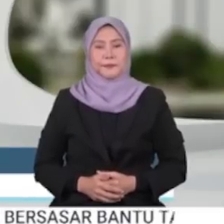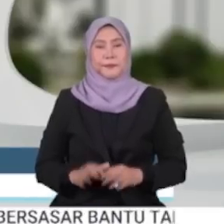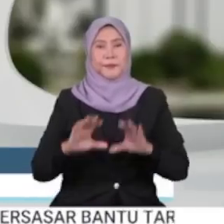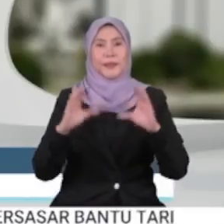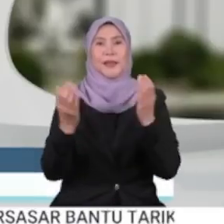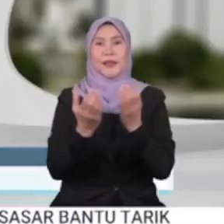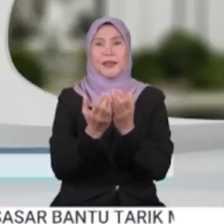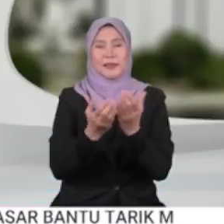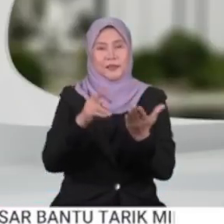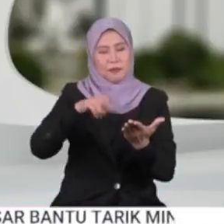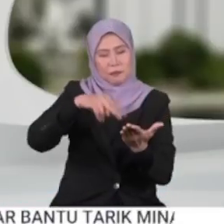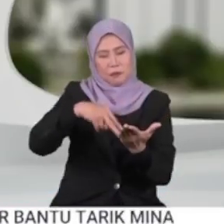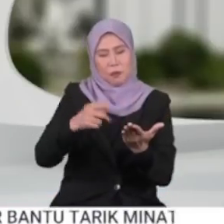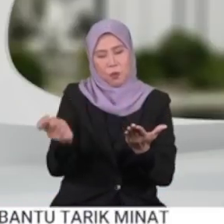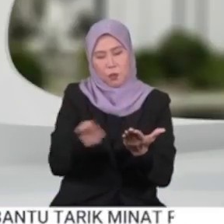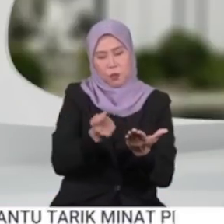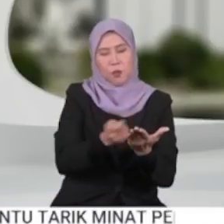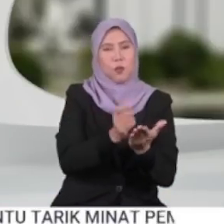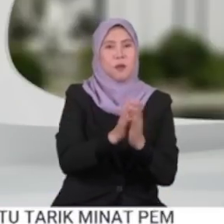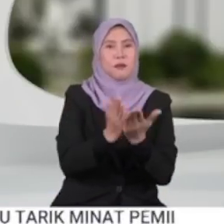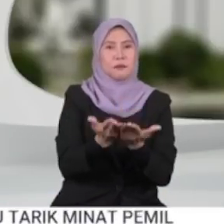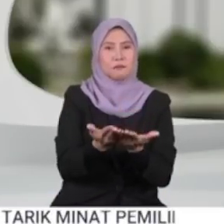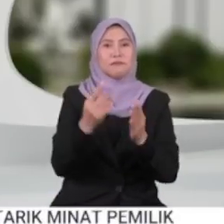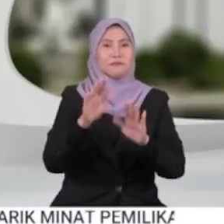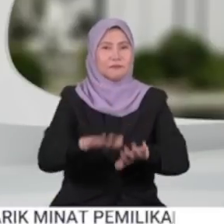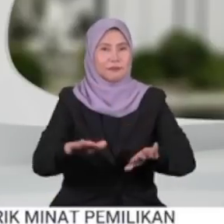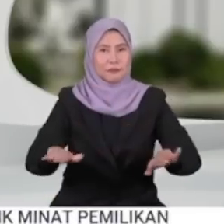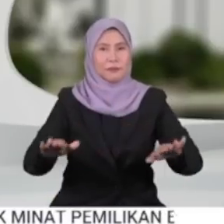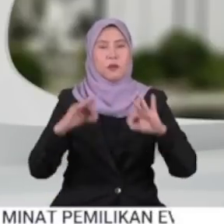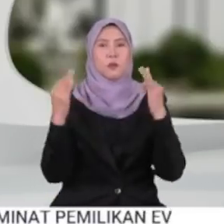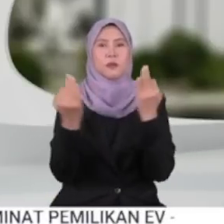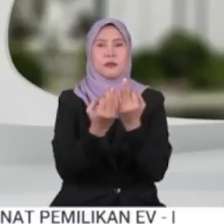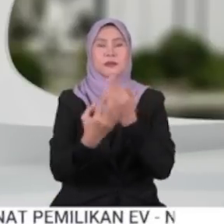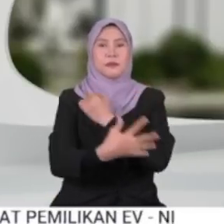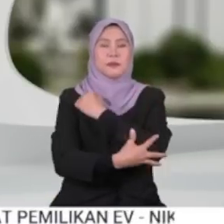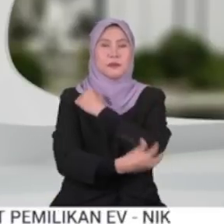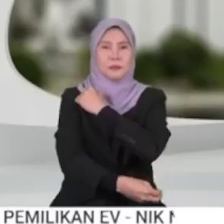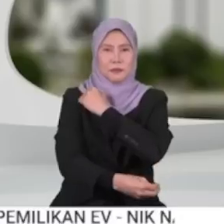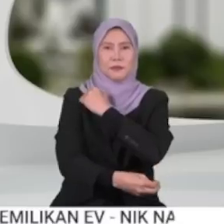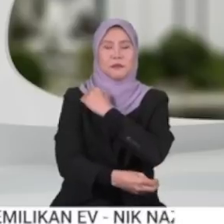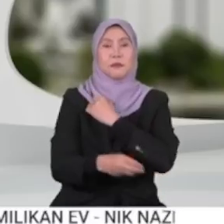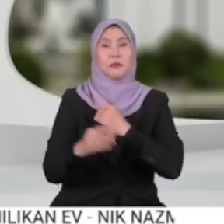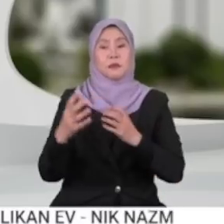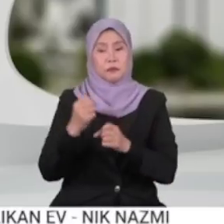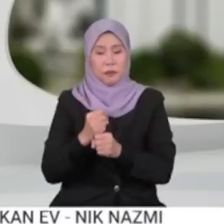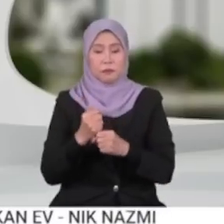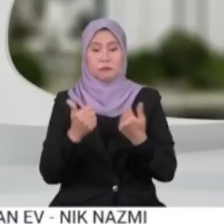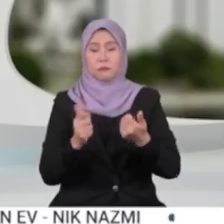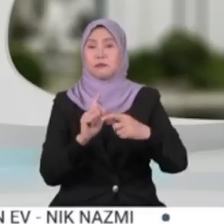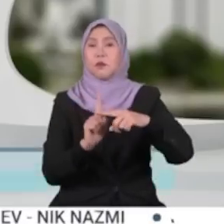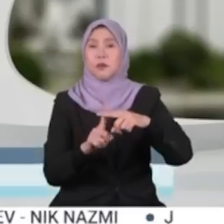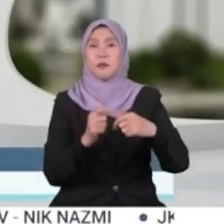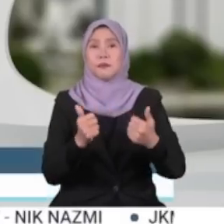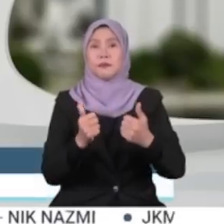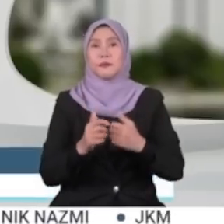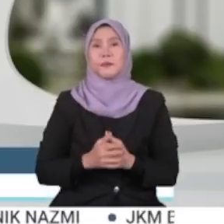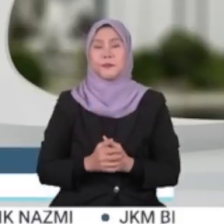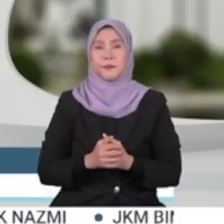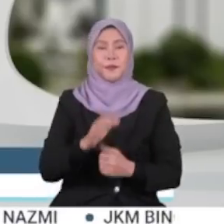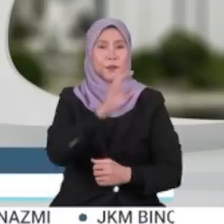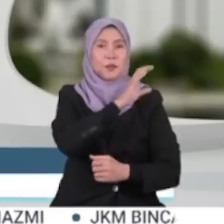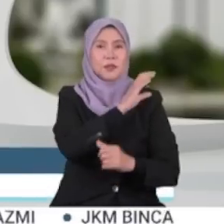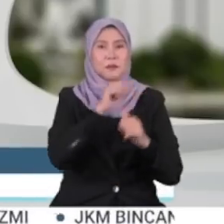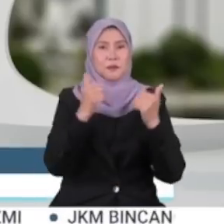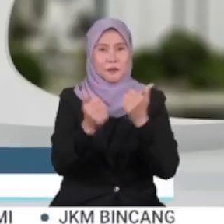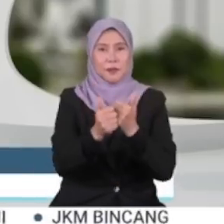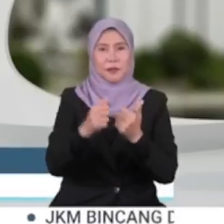Kelas mengaji Al-Quran secara percuma kepada kanak-kanak dalam kalangan keluarga miskin dan susah mendapat sambutan menggalakkan. Mengurusi